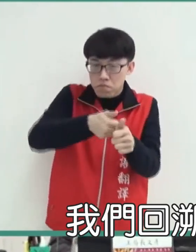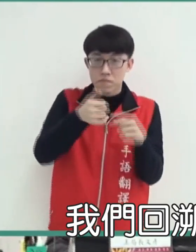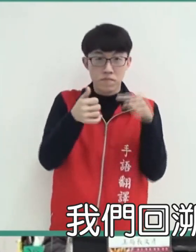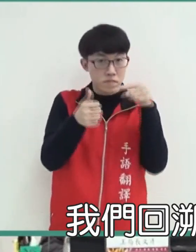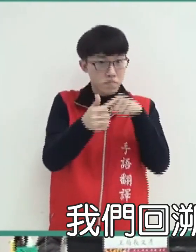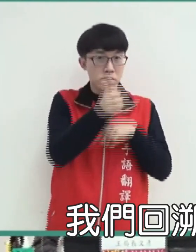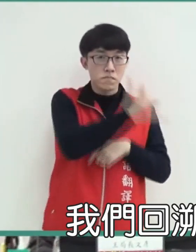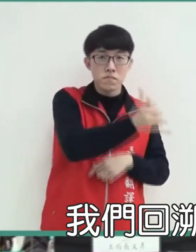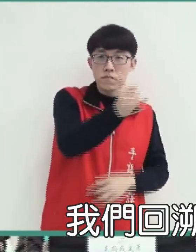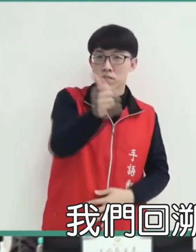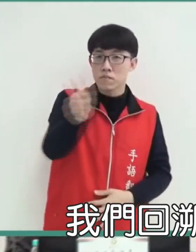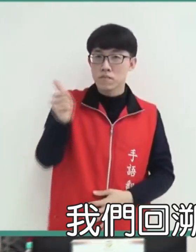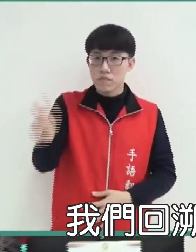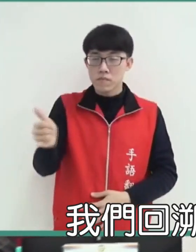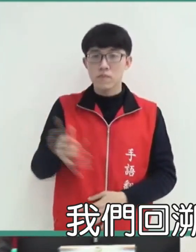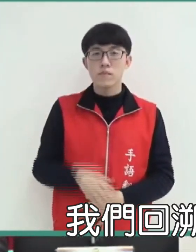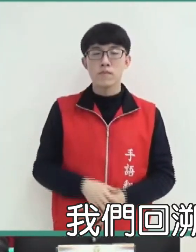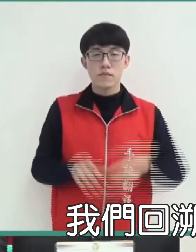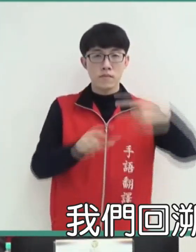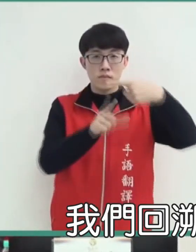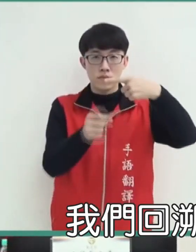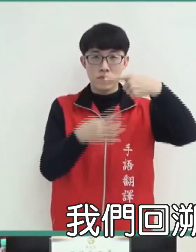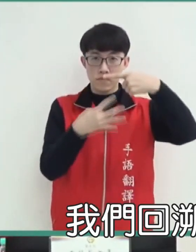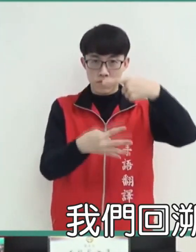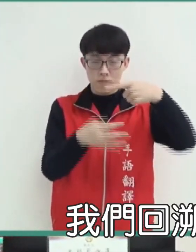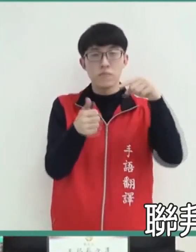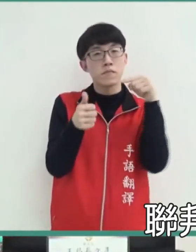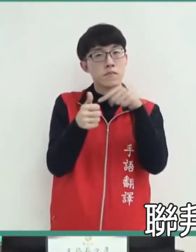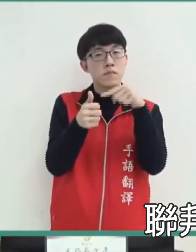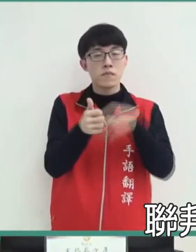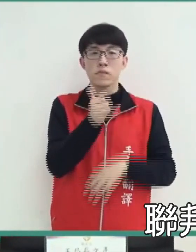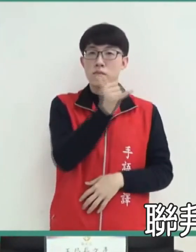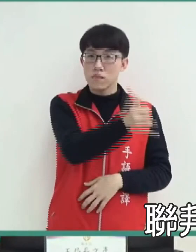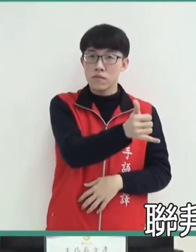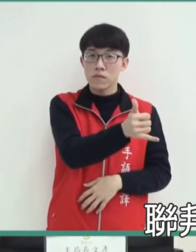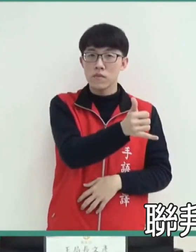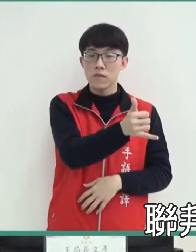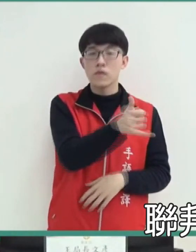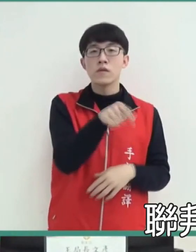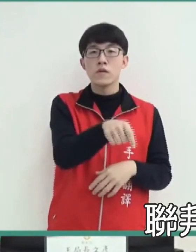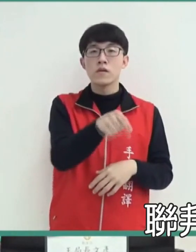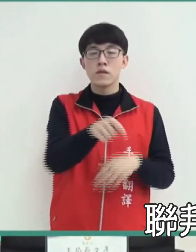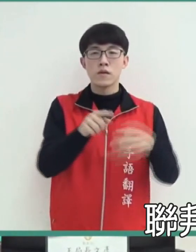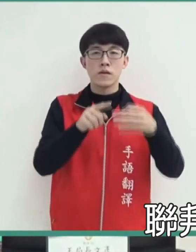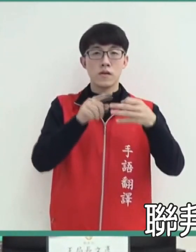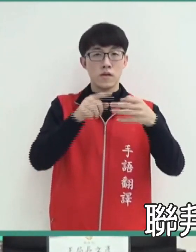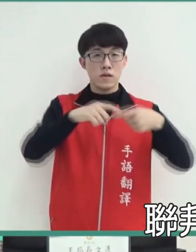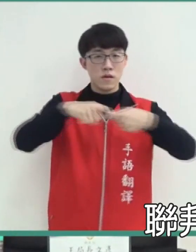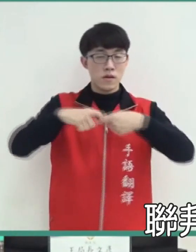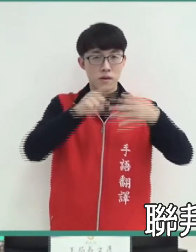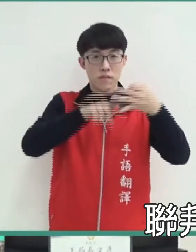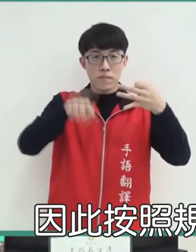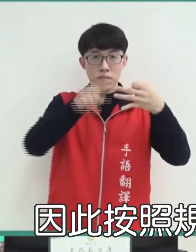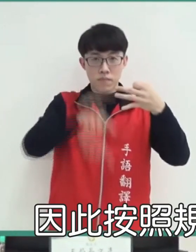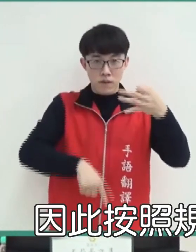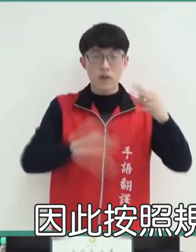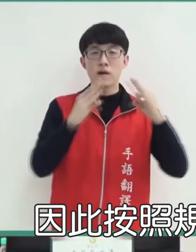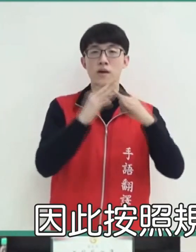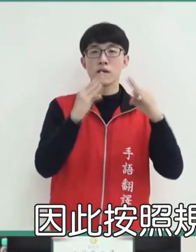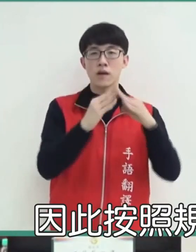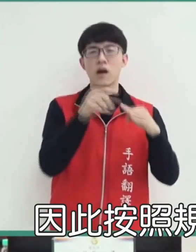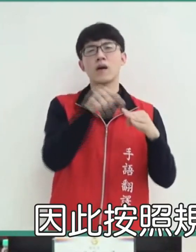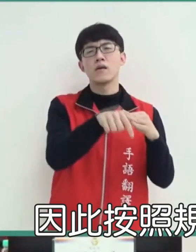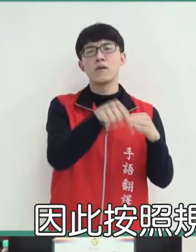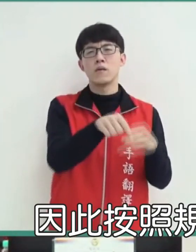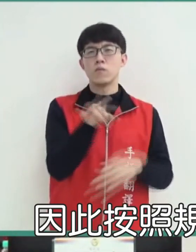那么1月4号他有到过联邦银行建行分行来开户，那因此